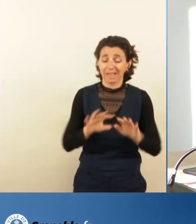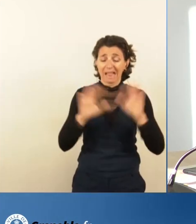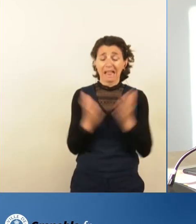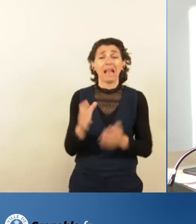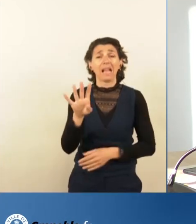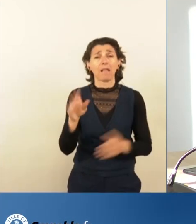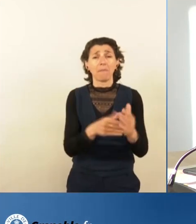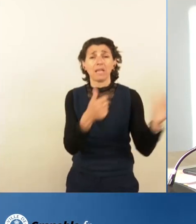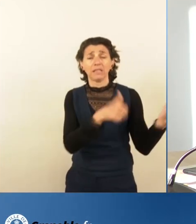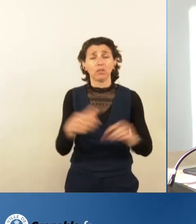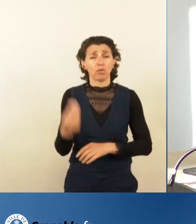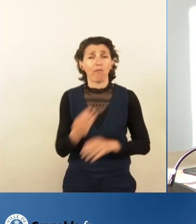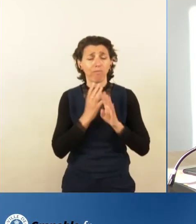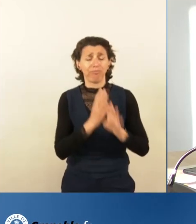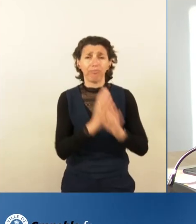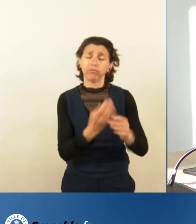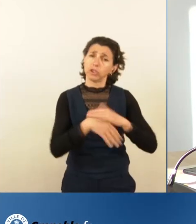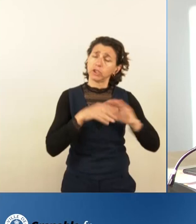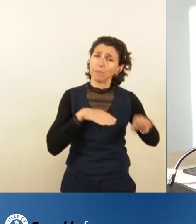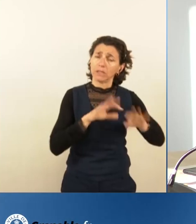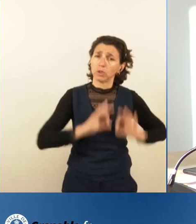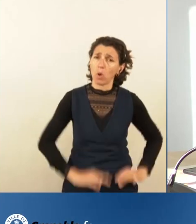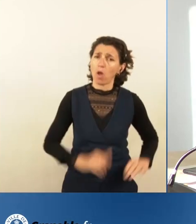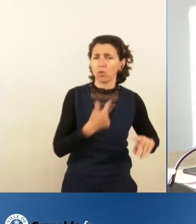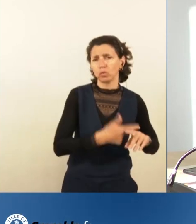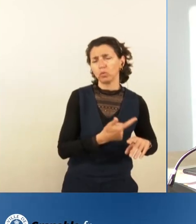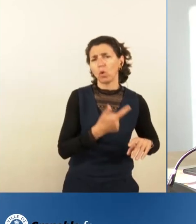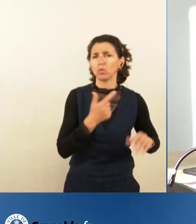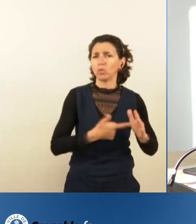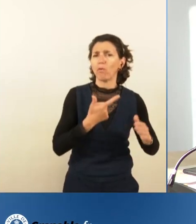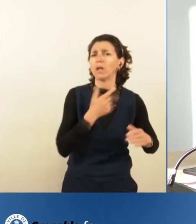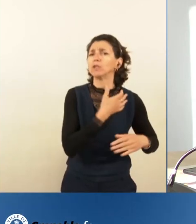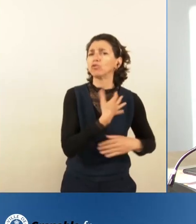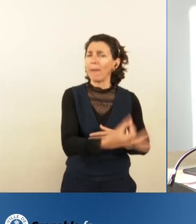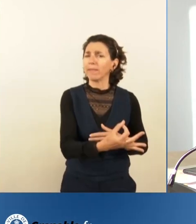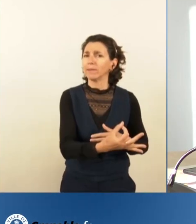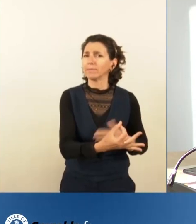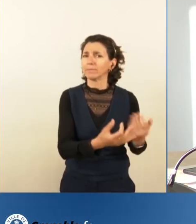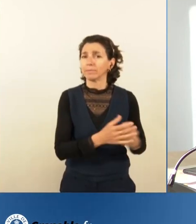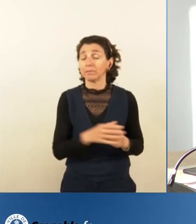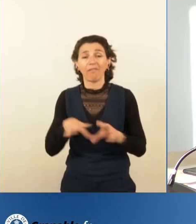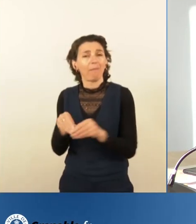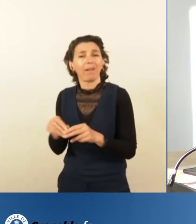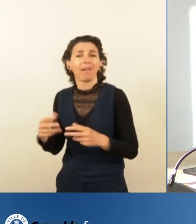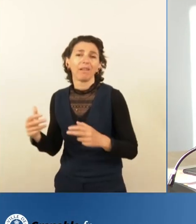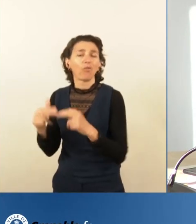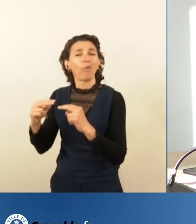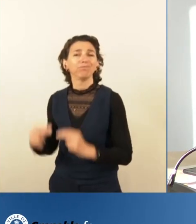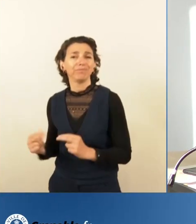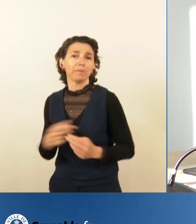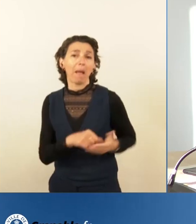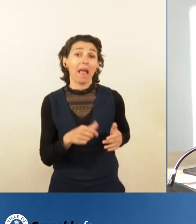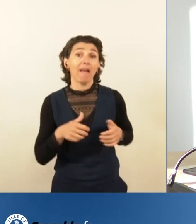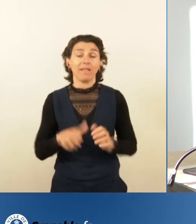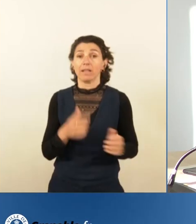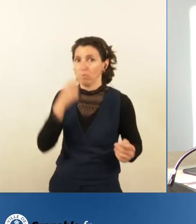qui fréquentent le périscolaire une ou deux sort par semaine pour éviter le évidemment le paiement pour des familles des plus modestes son en quoi